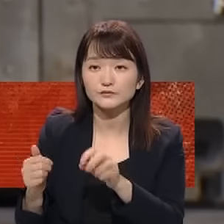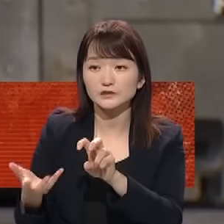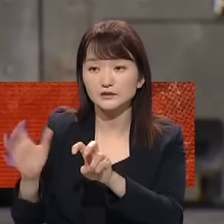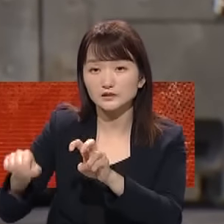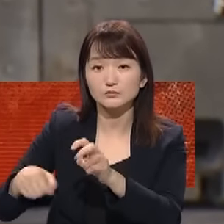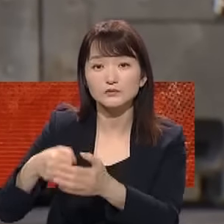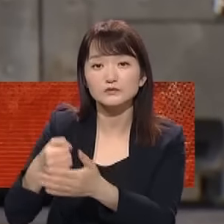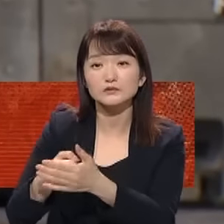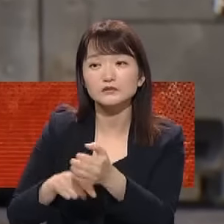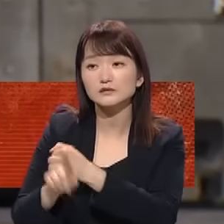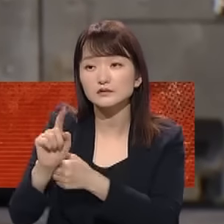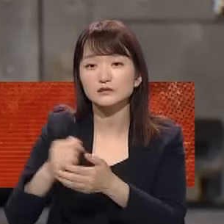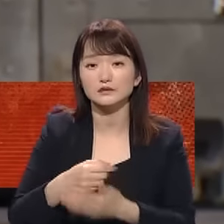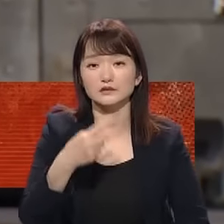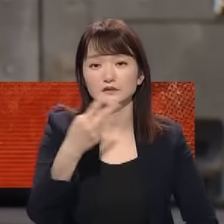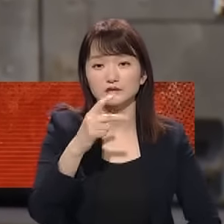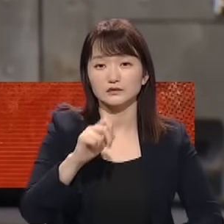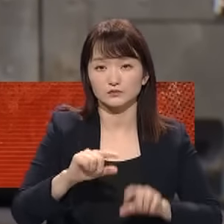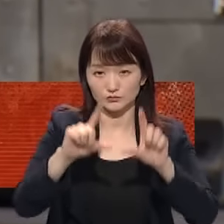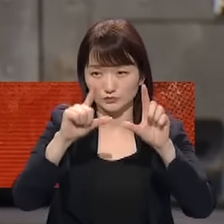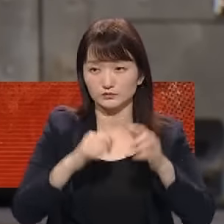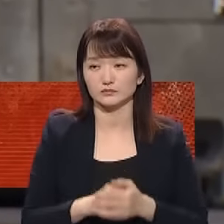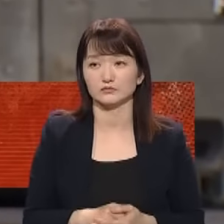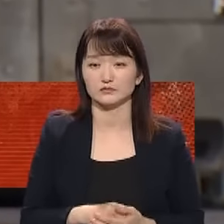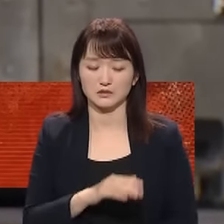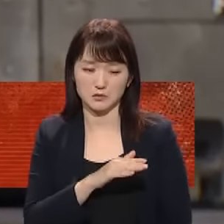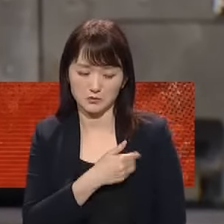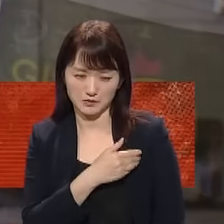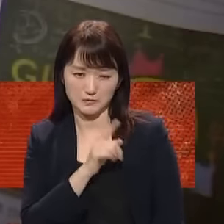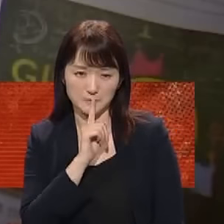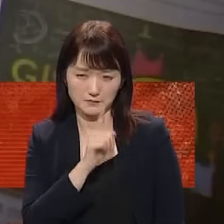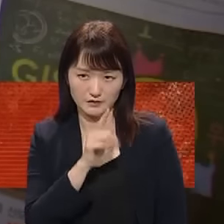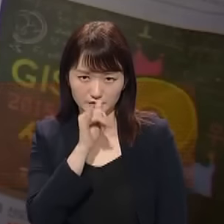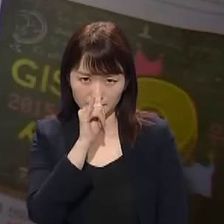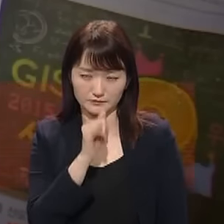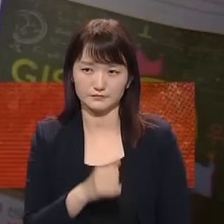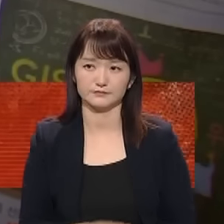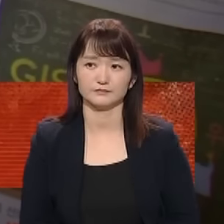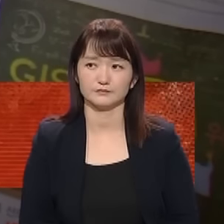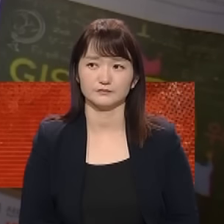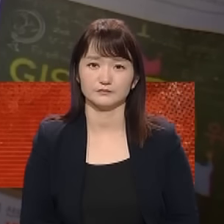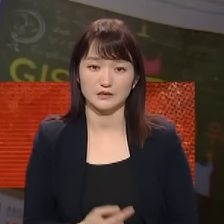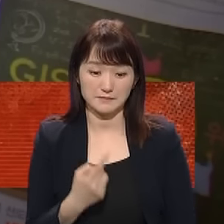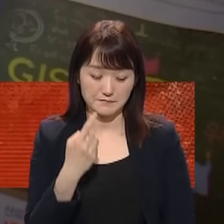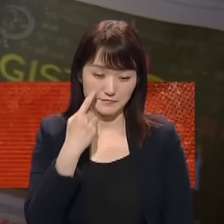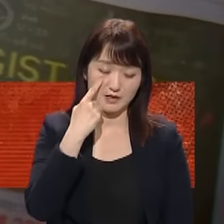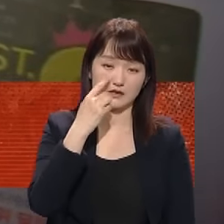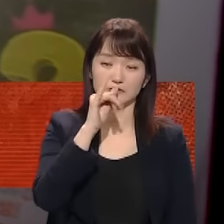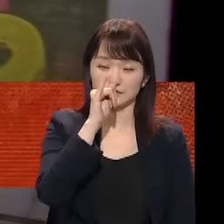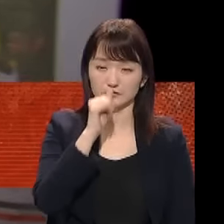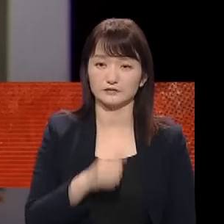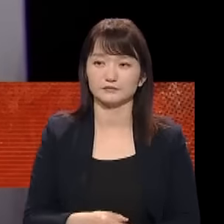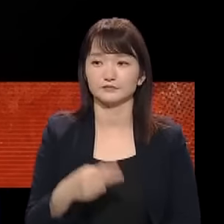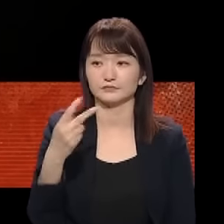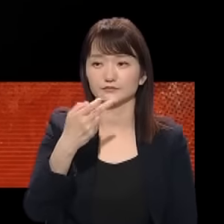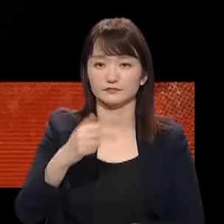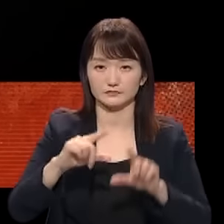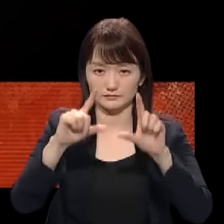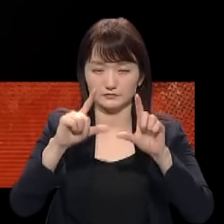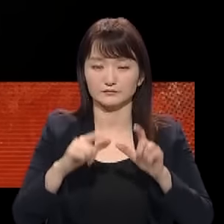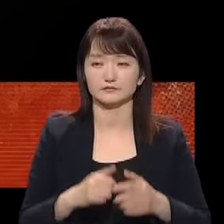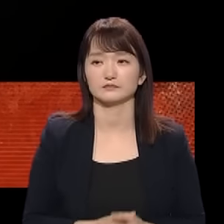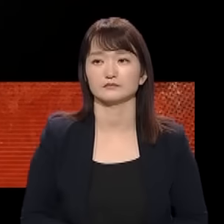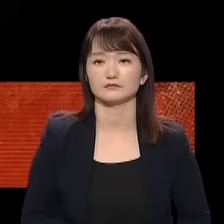인정했느냐. 네네. 2015년도에 사실은 혼외자 얘기를 하면서 이 얘기가 드러났었고요. 맞아요. 2017년도에